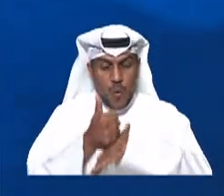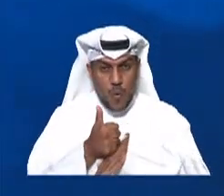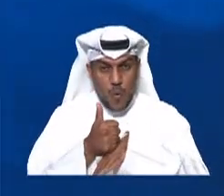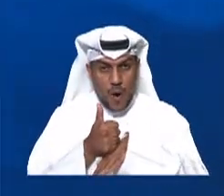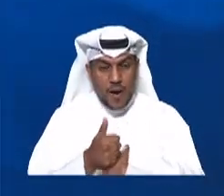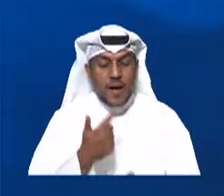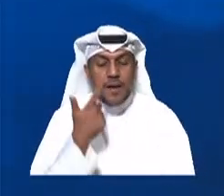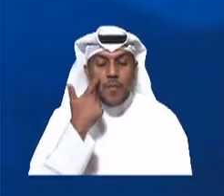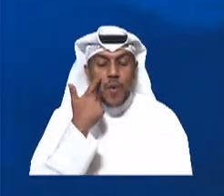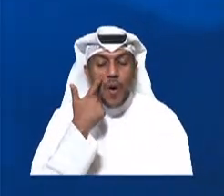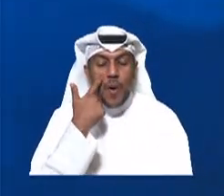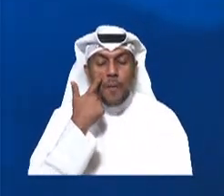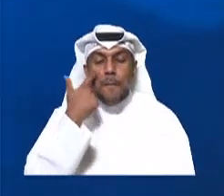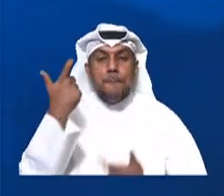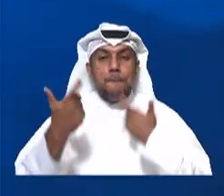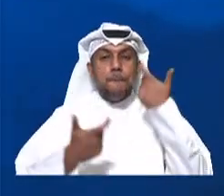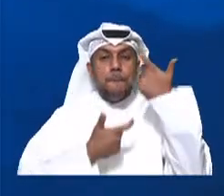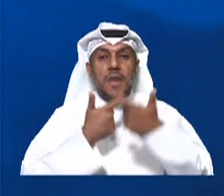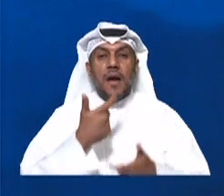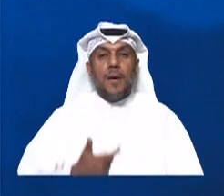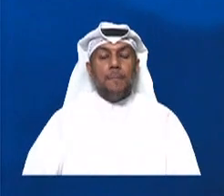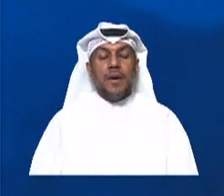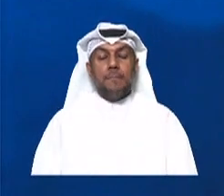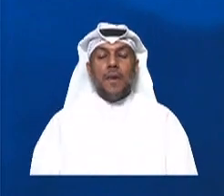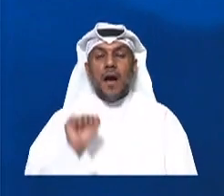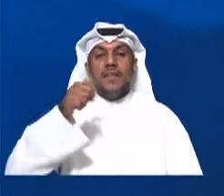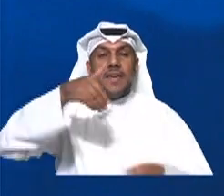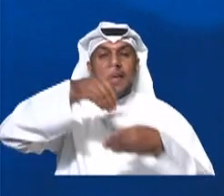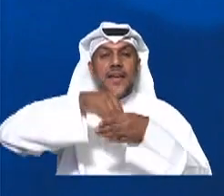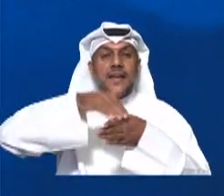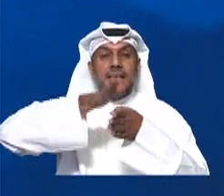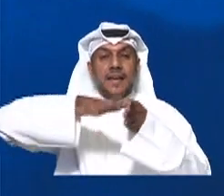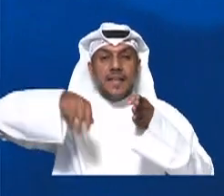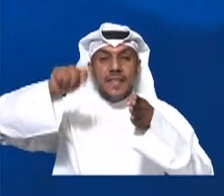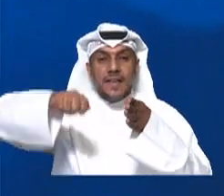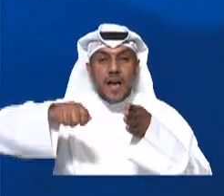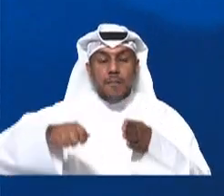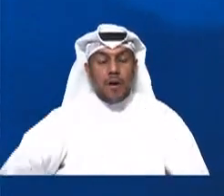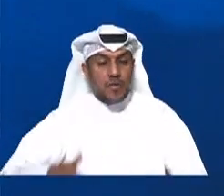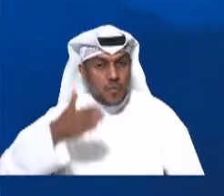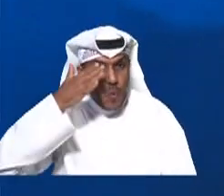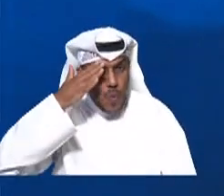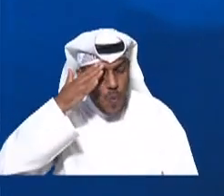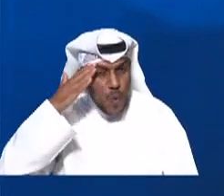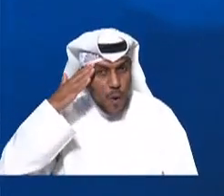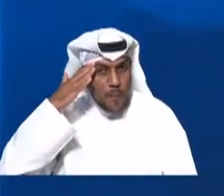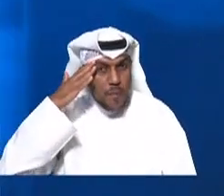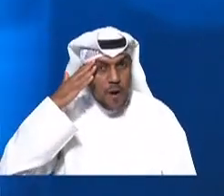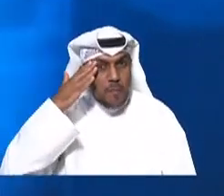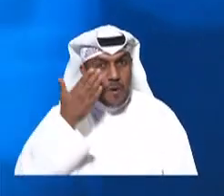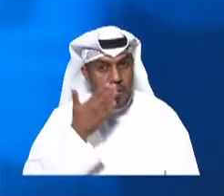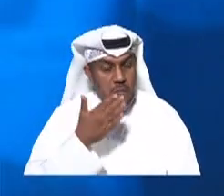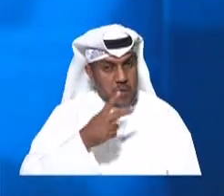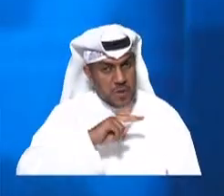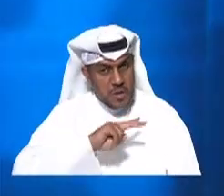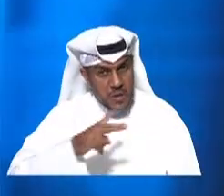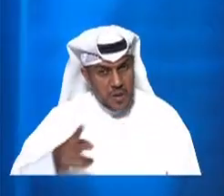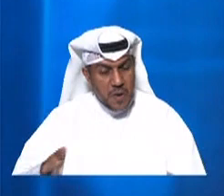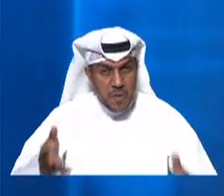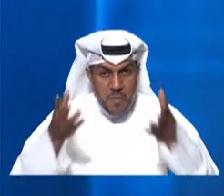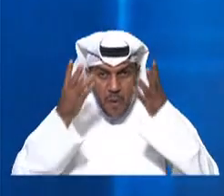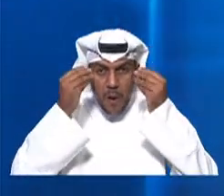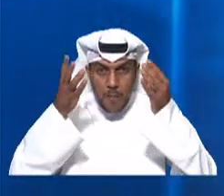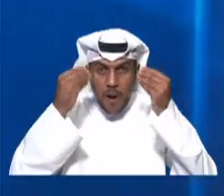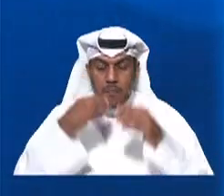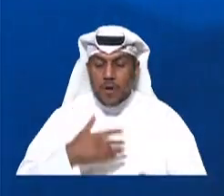القادم. شارك عدد من الأكاديميين والمختصين في هذه الدورة التوعوية الذين بيّنوا خلالها واجبات